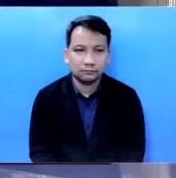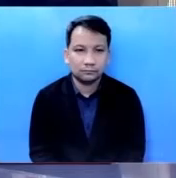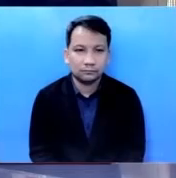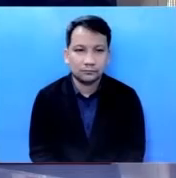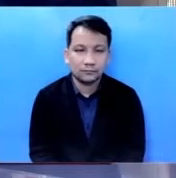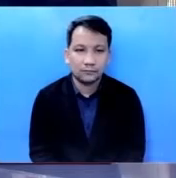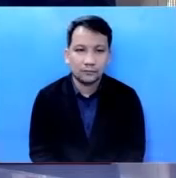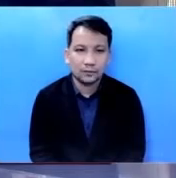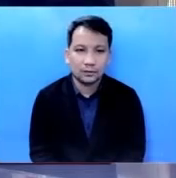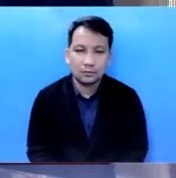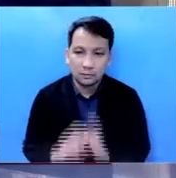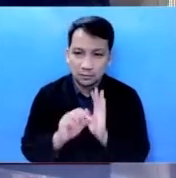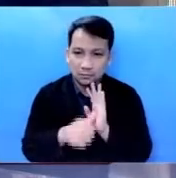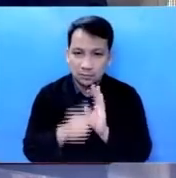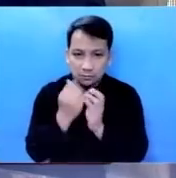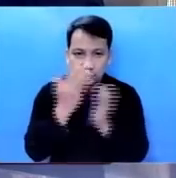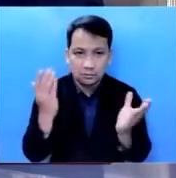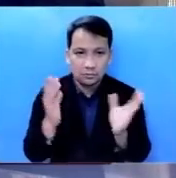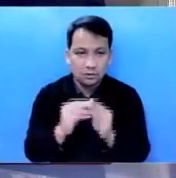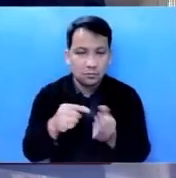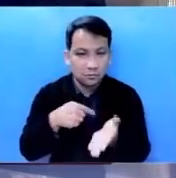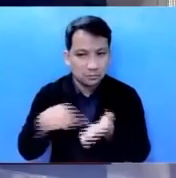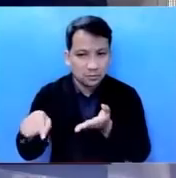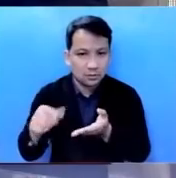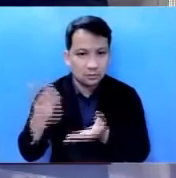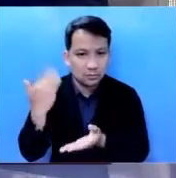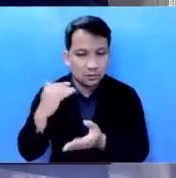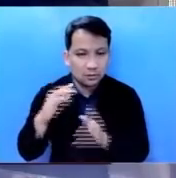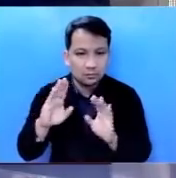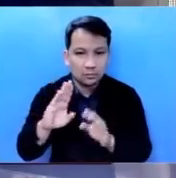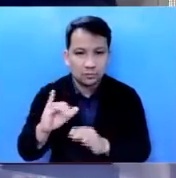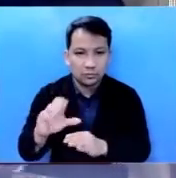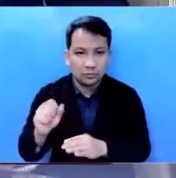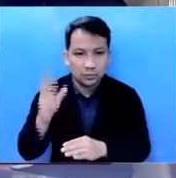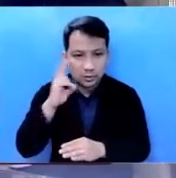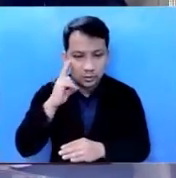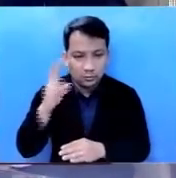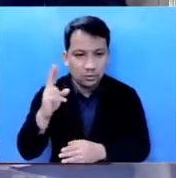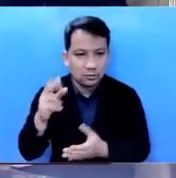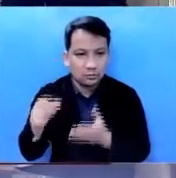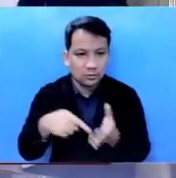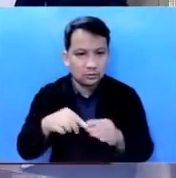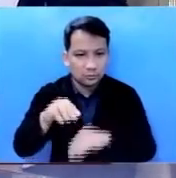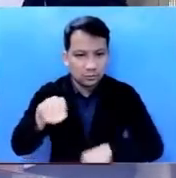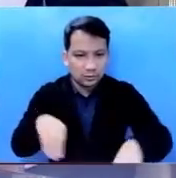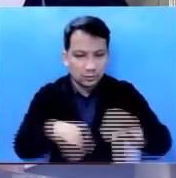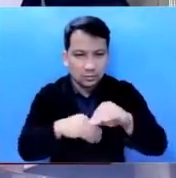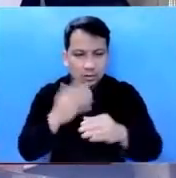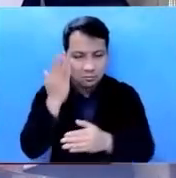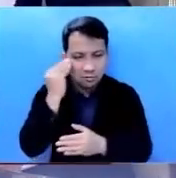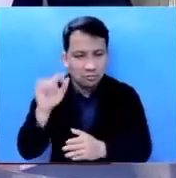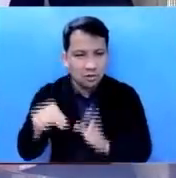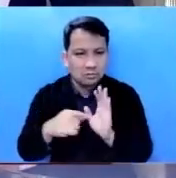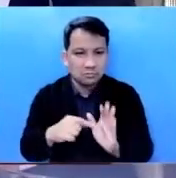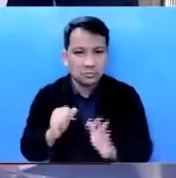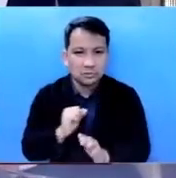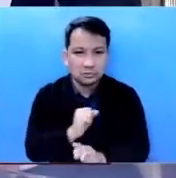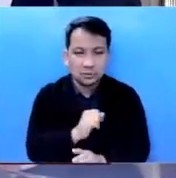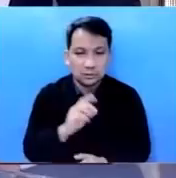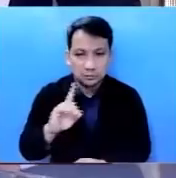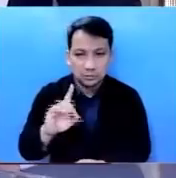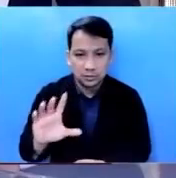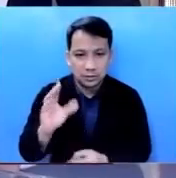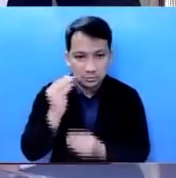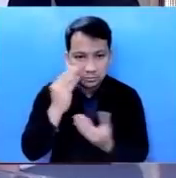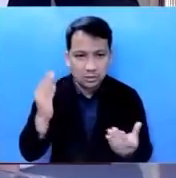Dinihiti Pangulong Duterte na maring nabayaran si dating View Corps Chief Rafael Ragos kaya't nag-iba ng pahayag kontra kay Senador Laila De Lima.